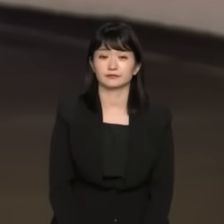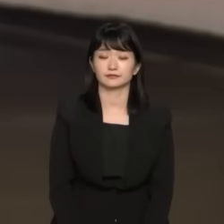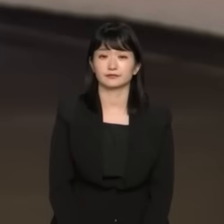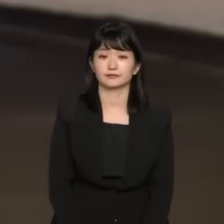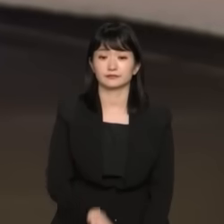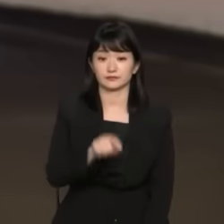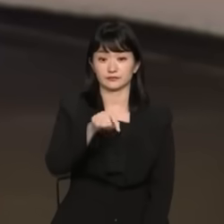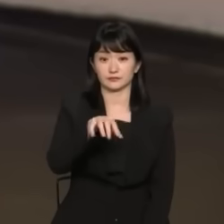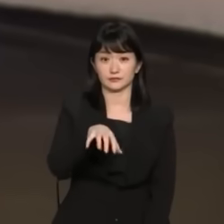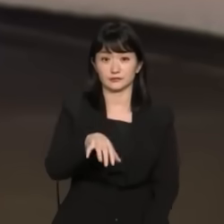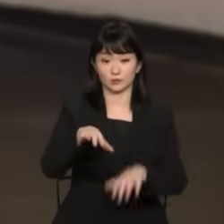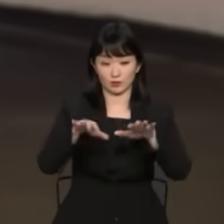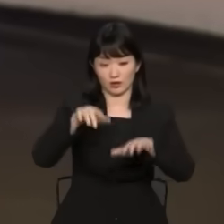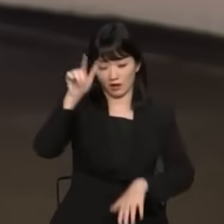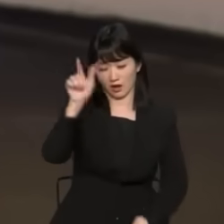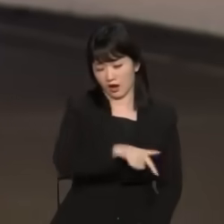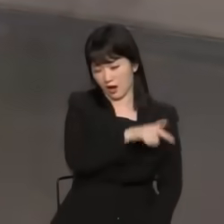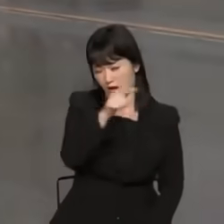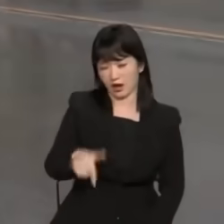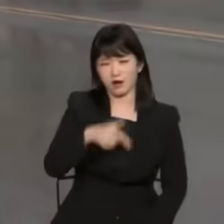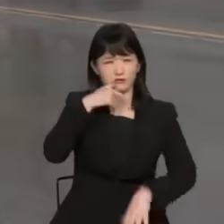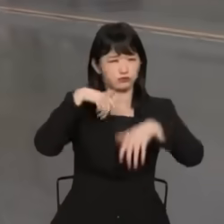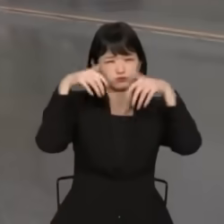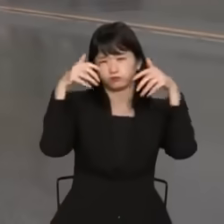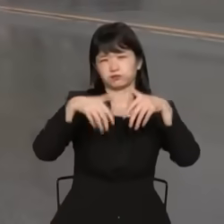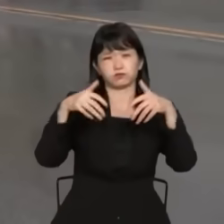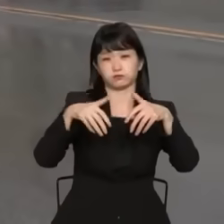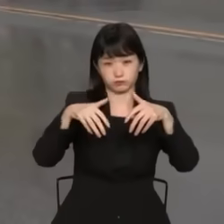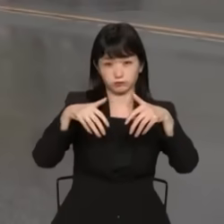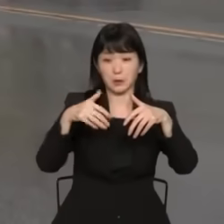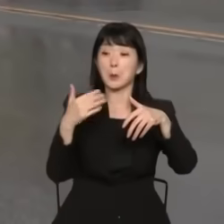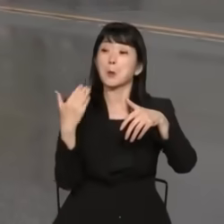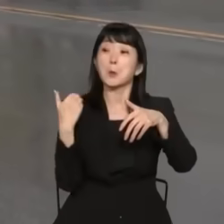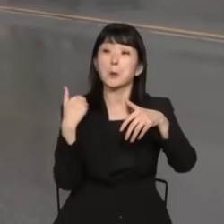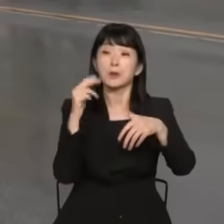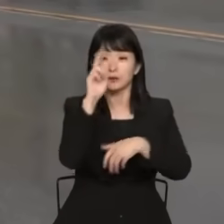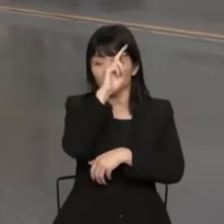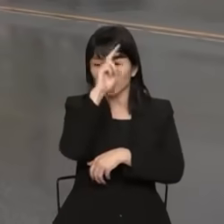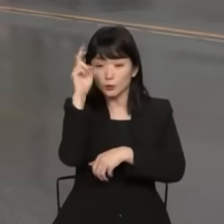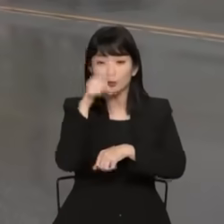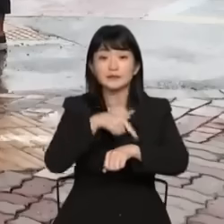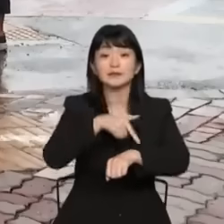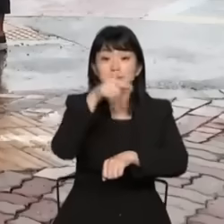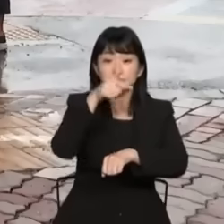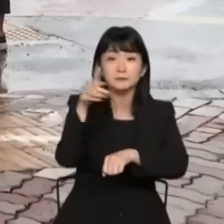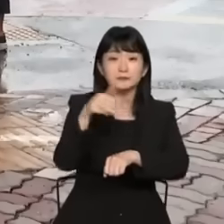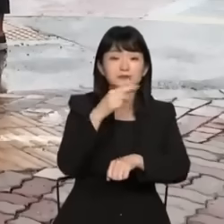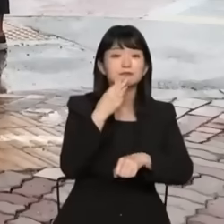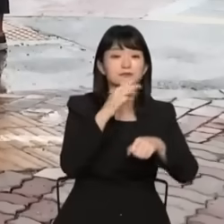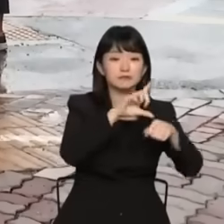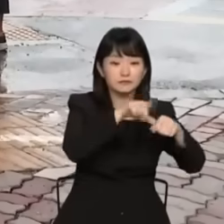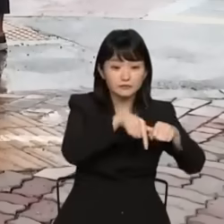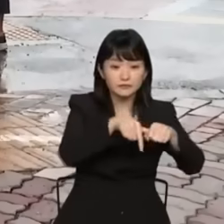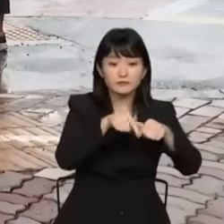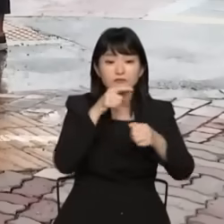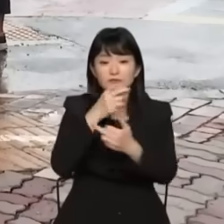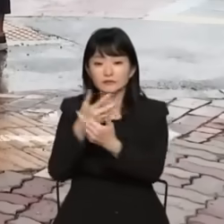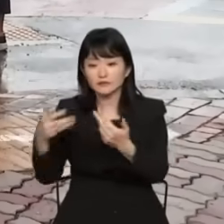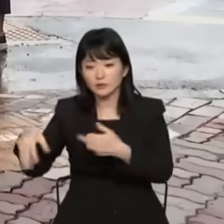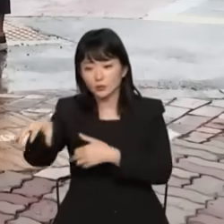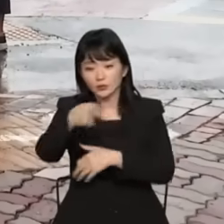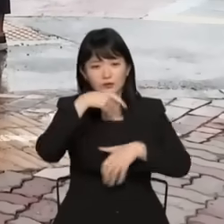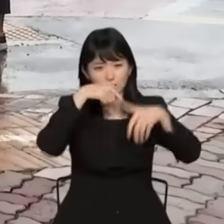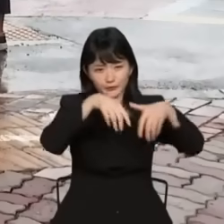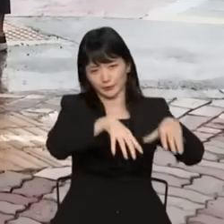네, 이곳은 오늘 하루 종일 비가 내리고 있습니다. 하지만 조금 전인 오후 6시부터 수도권과 강원권에는 대부분